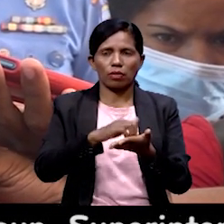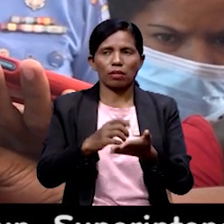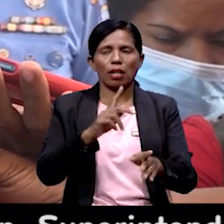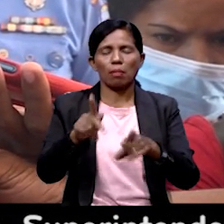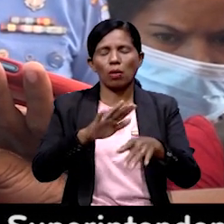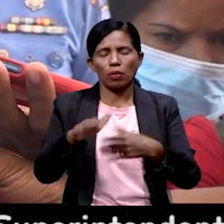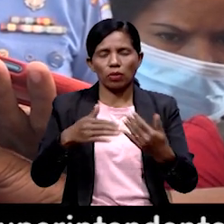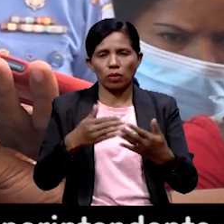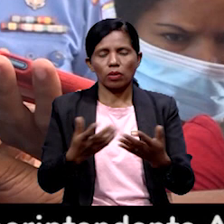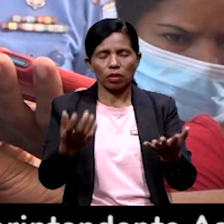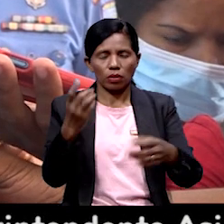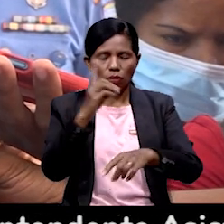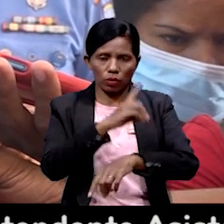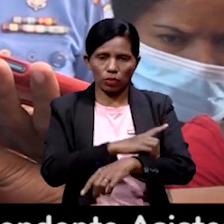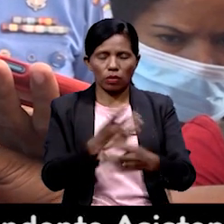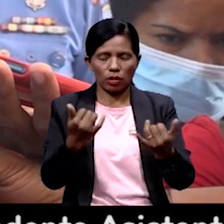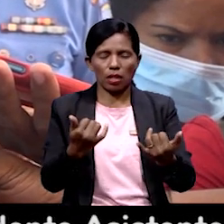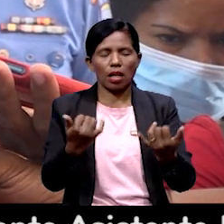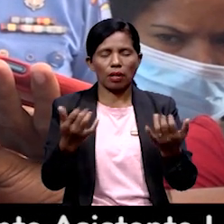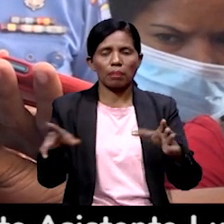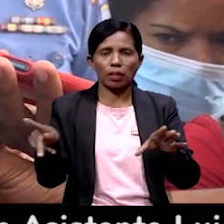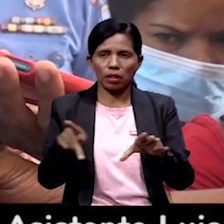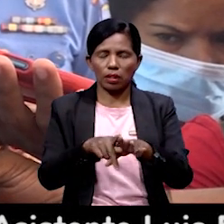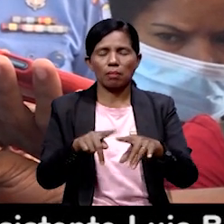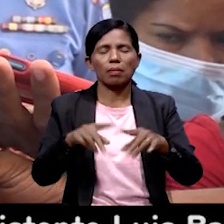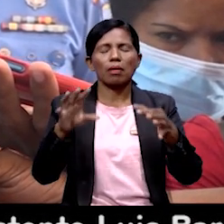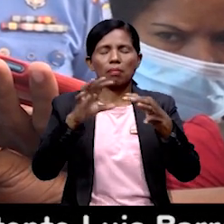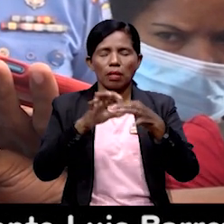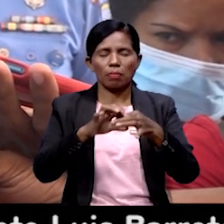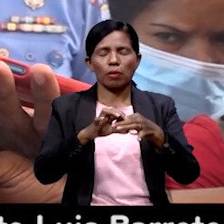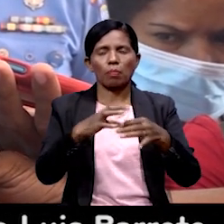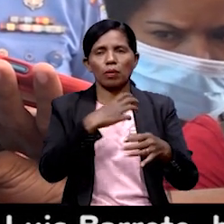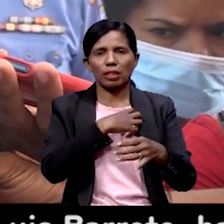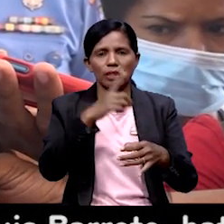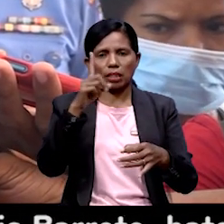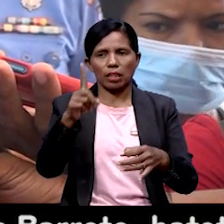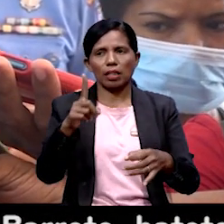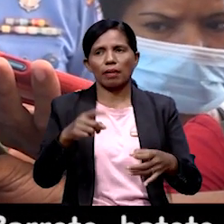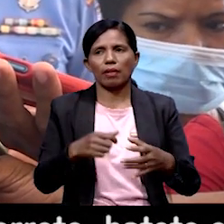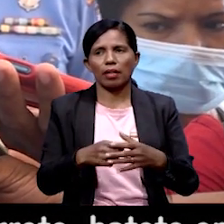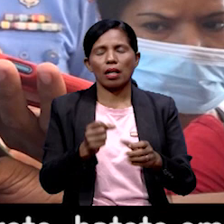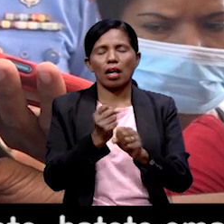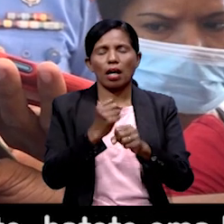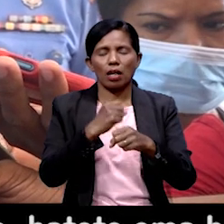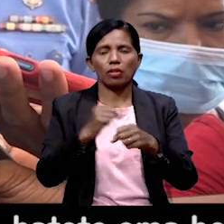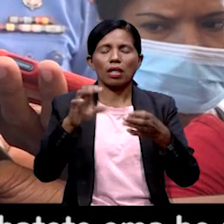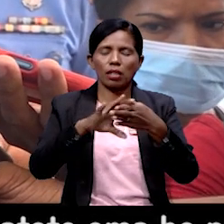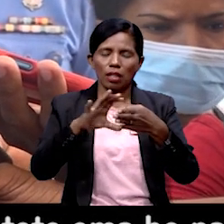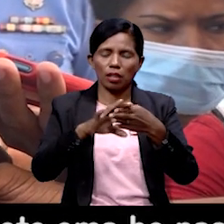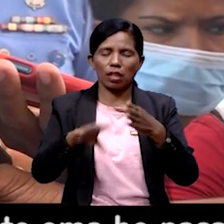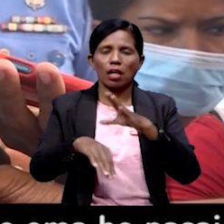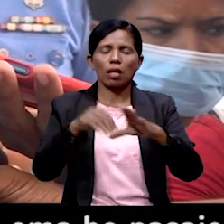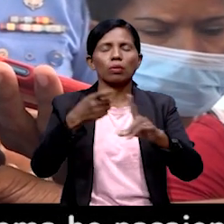ohin orang hakar kat persipai kursi rel sini. Nabe member pentel ida kalau punya pedido rezim asang harus